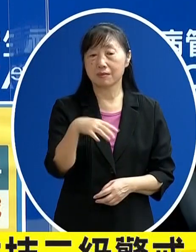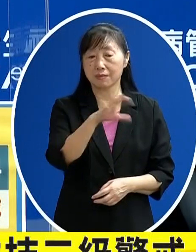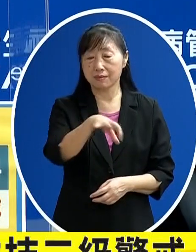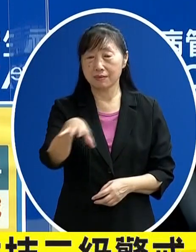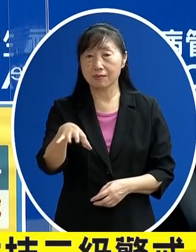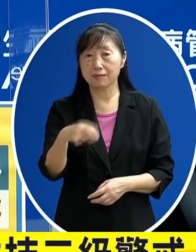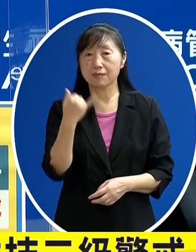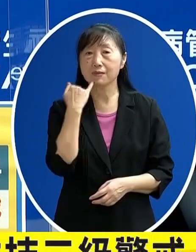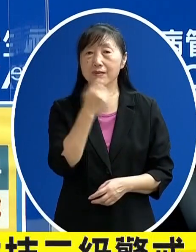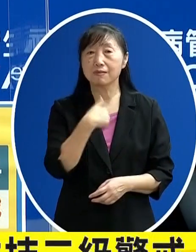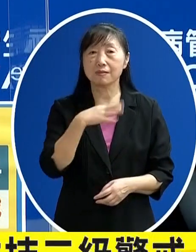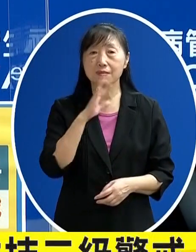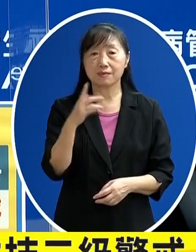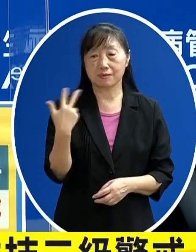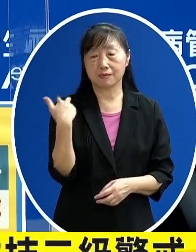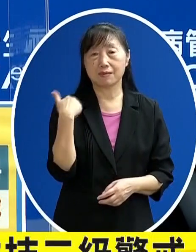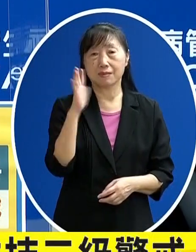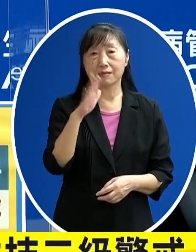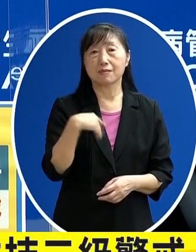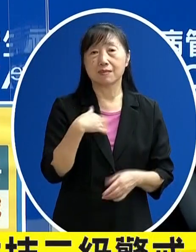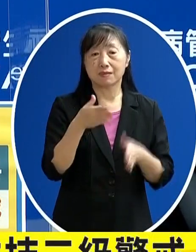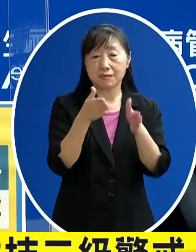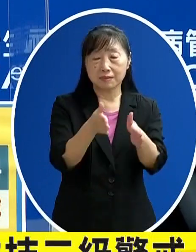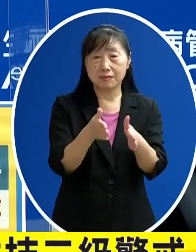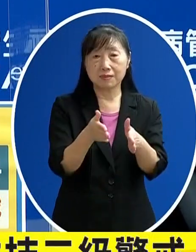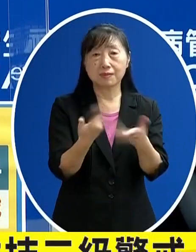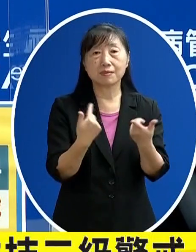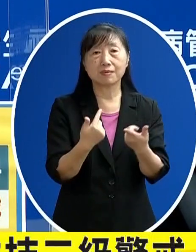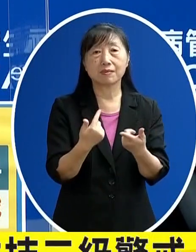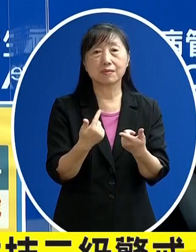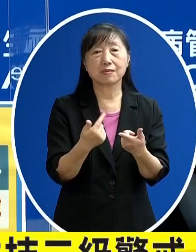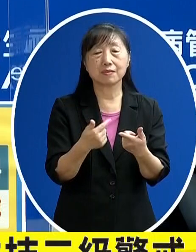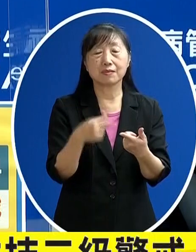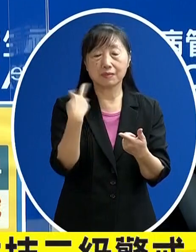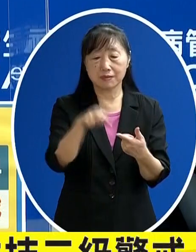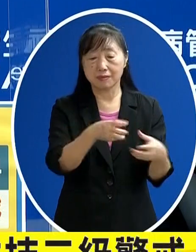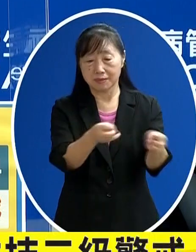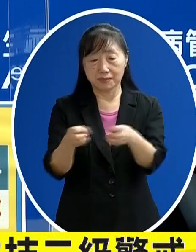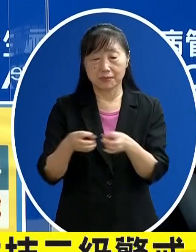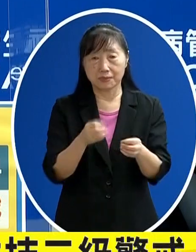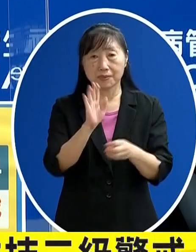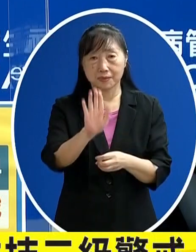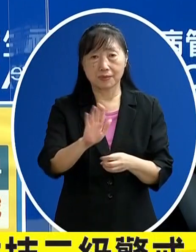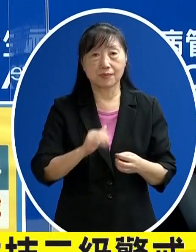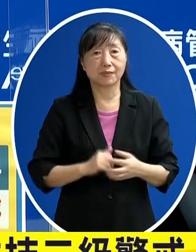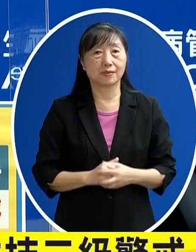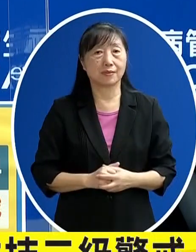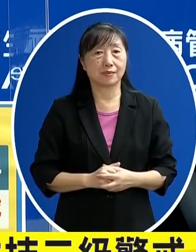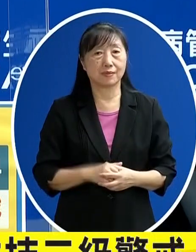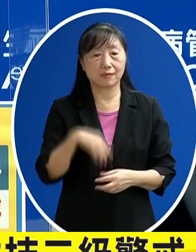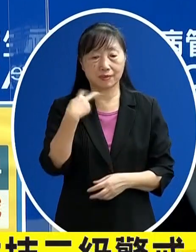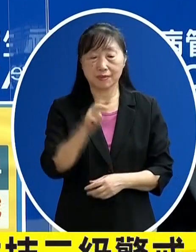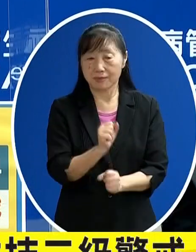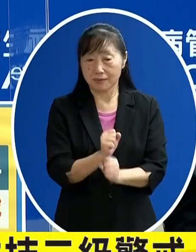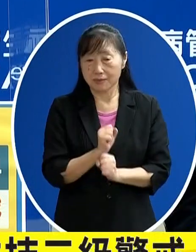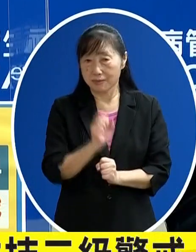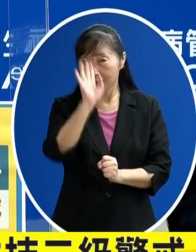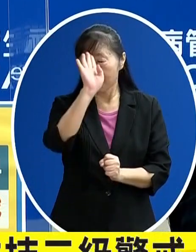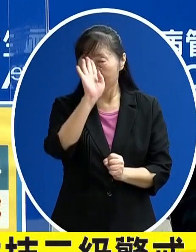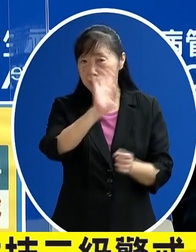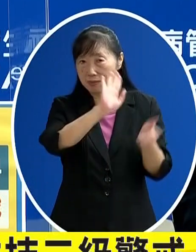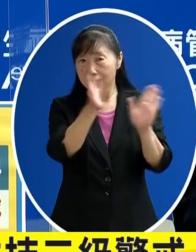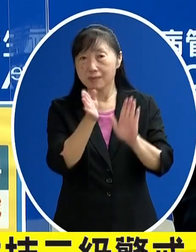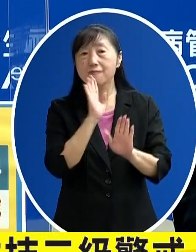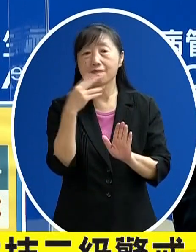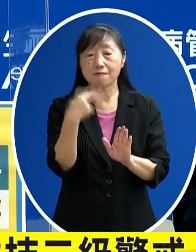所，我们可能在下礼拜哈会做整合性的一些讨论，好，那再观察疫情，然后